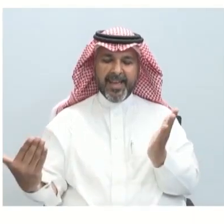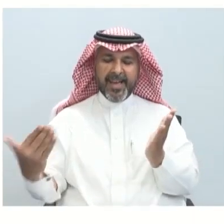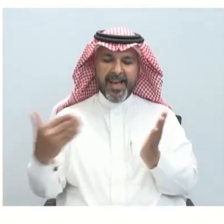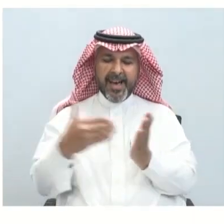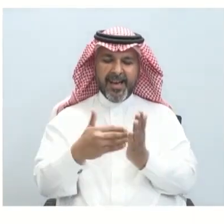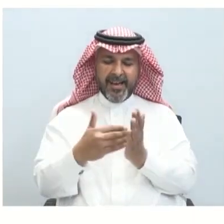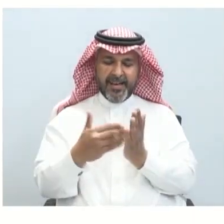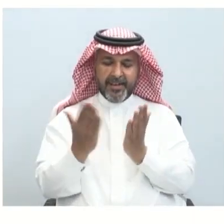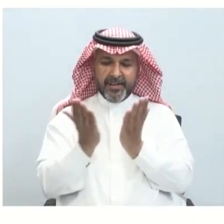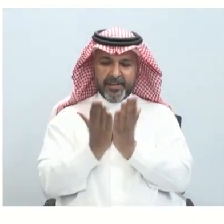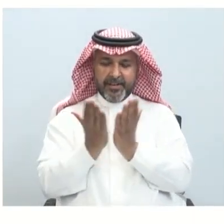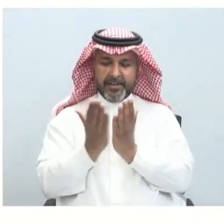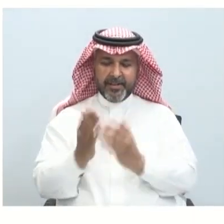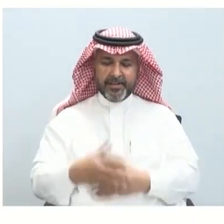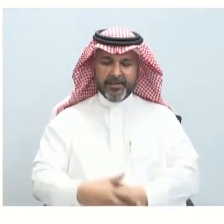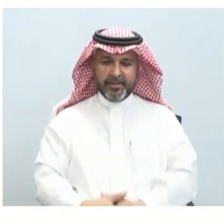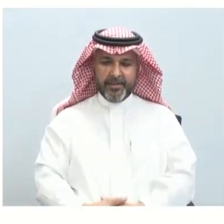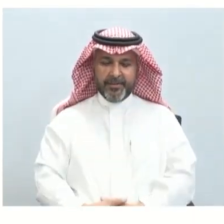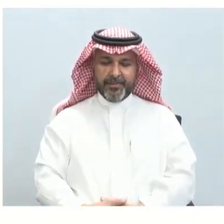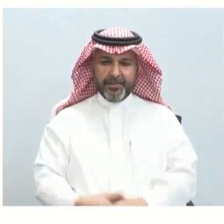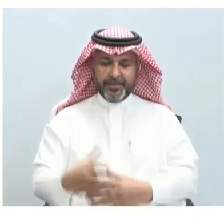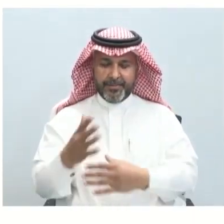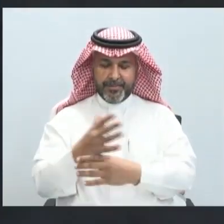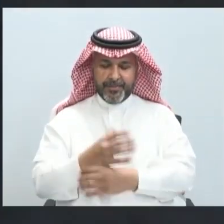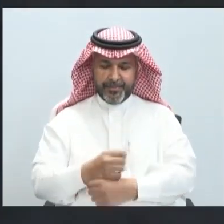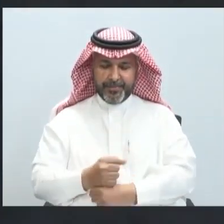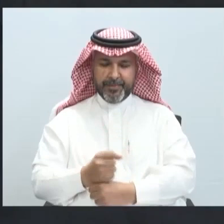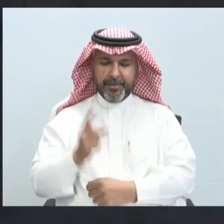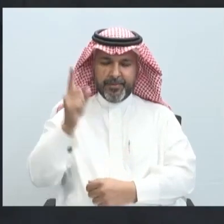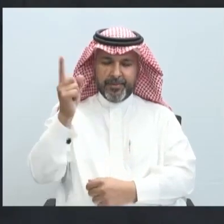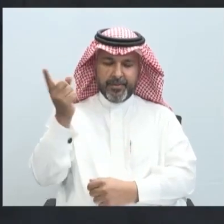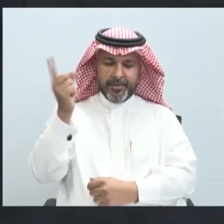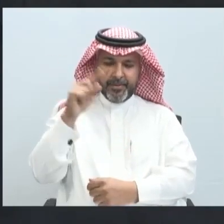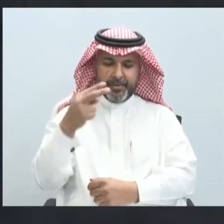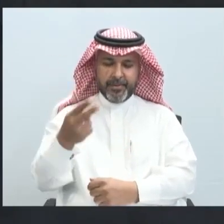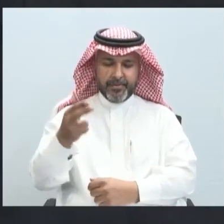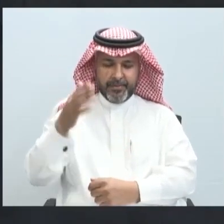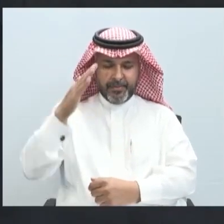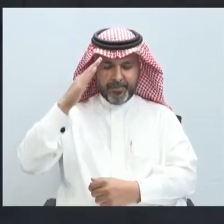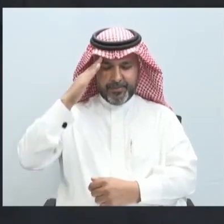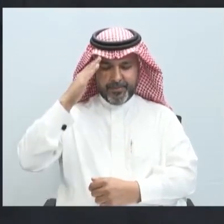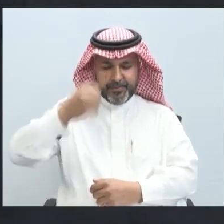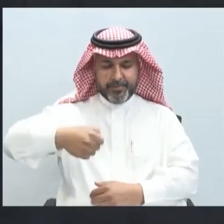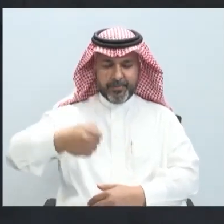حل تقويم الفصل الثالث رجائي لكم بالتوفيق سبحانك اللهم وبحمدك اشهد ان لا اله الا انت استغفرك واتوب اليك